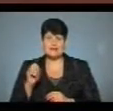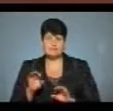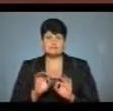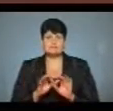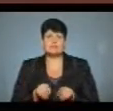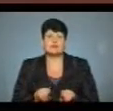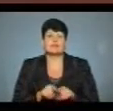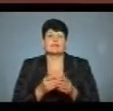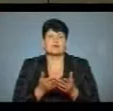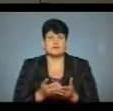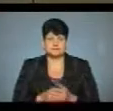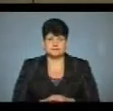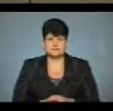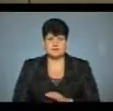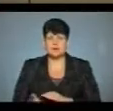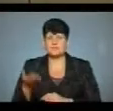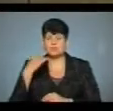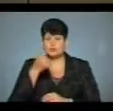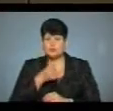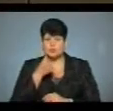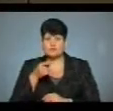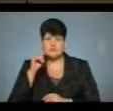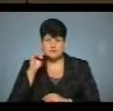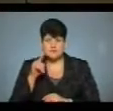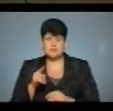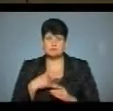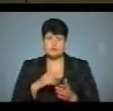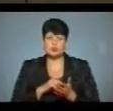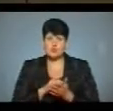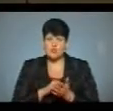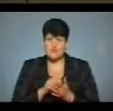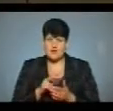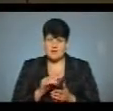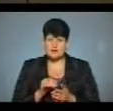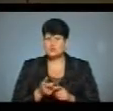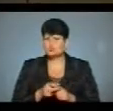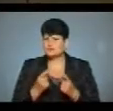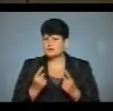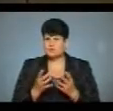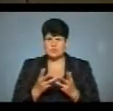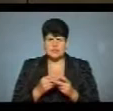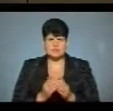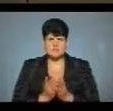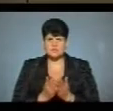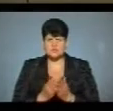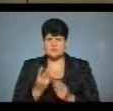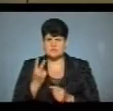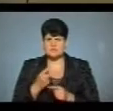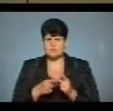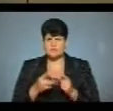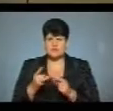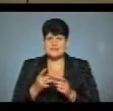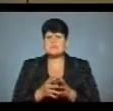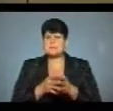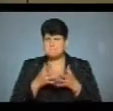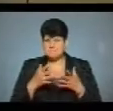так. Минулого року, як вам відомо, ми друкували дуже велику кількість підручників, в 2,5 рази